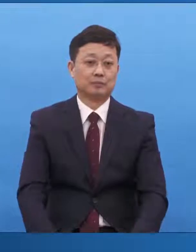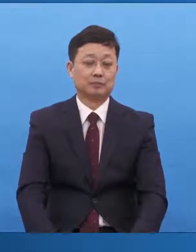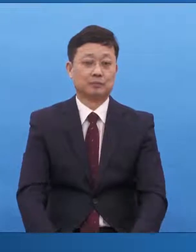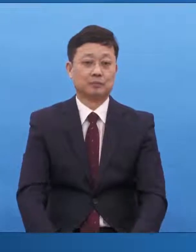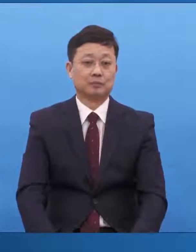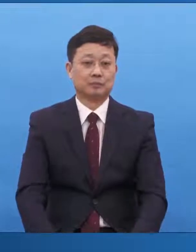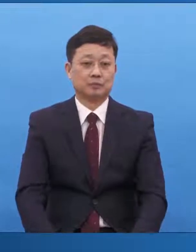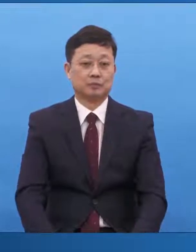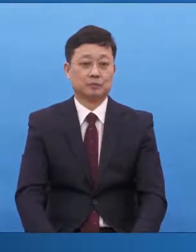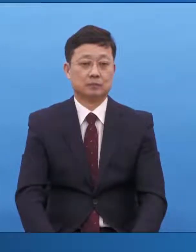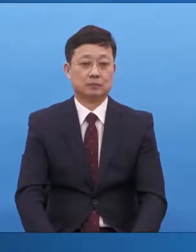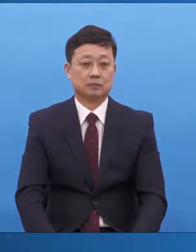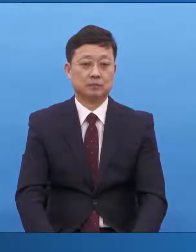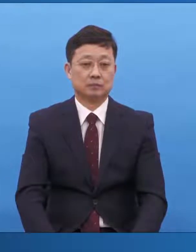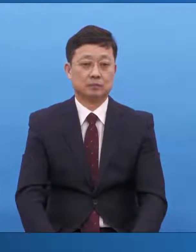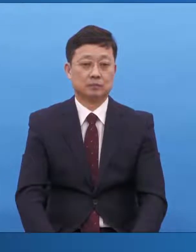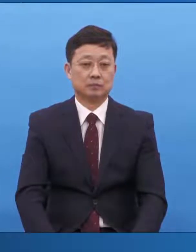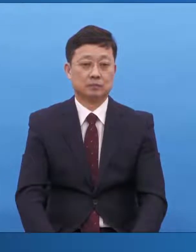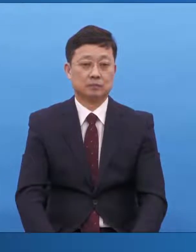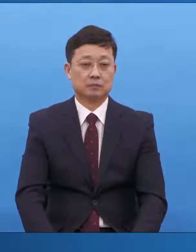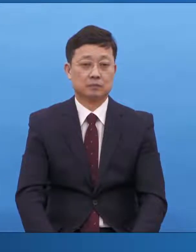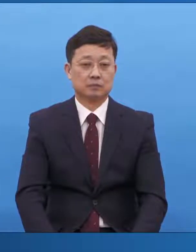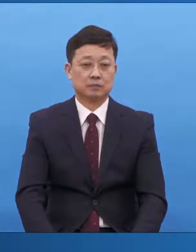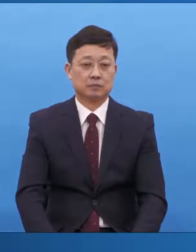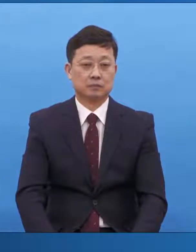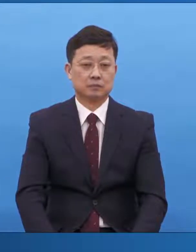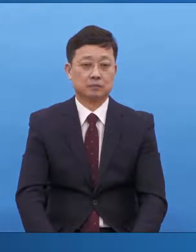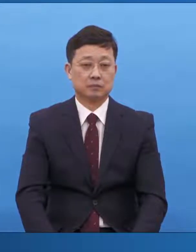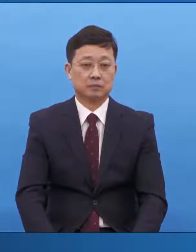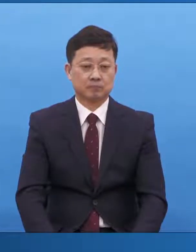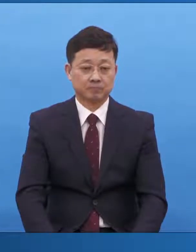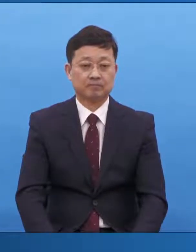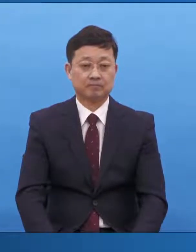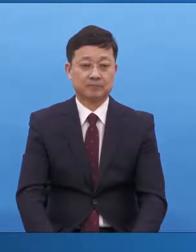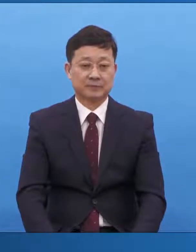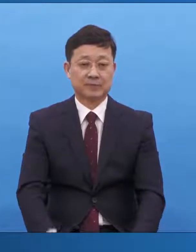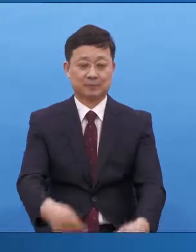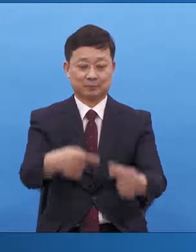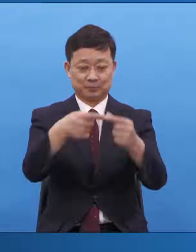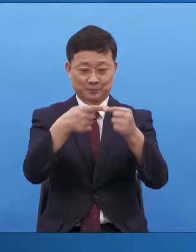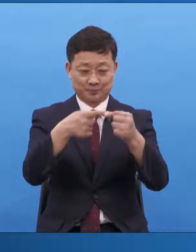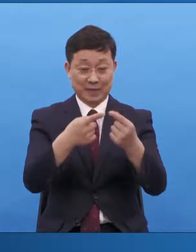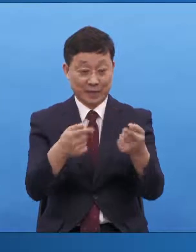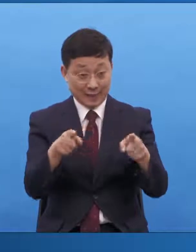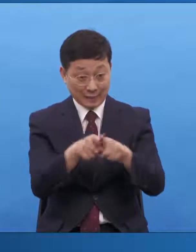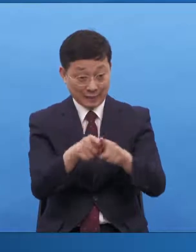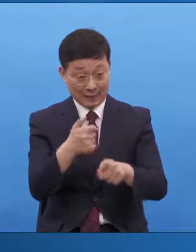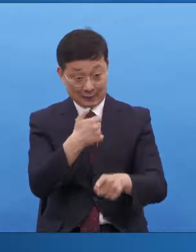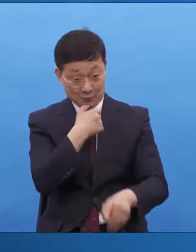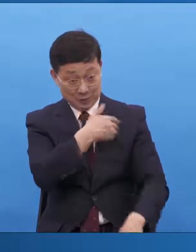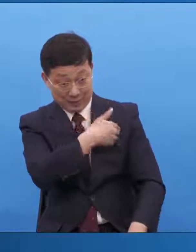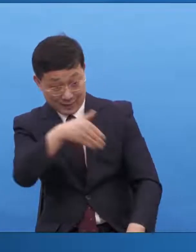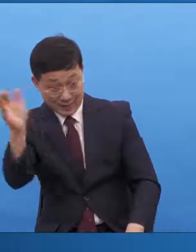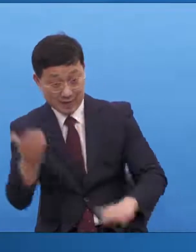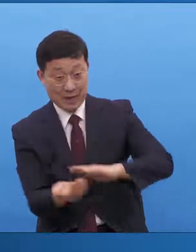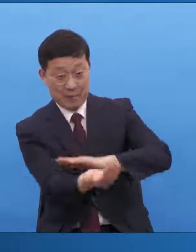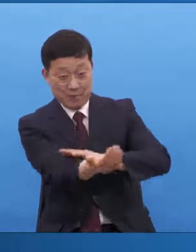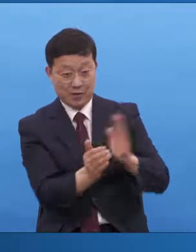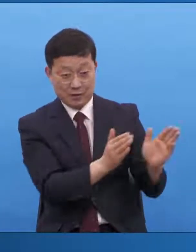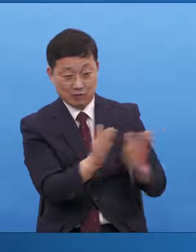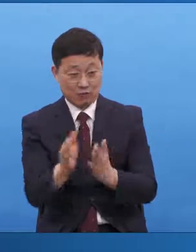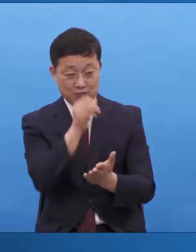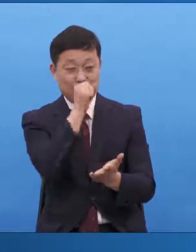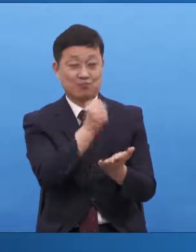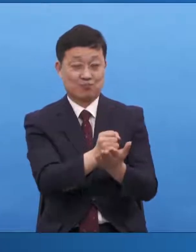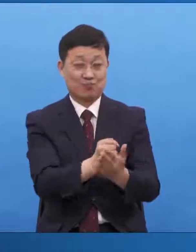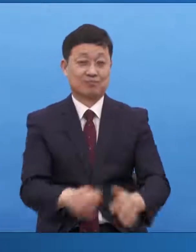로마로 기도해야 될 사람이 싹 준비된 상태. At this time, all the people who must go to Rome were prepared. 3차